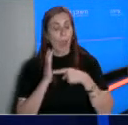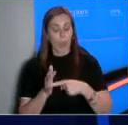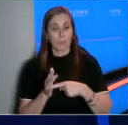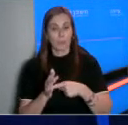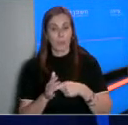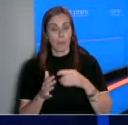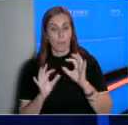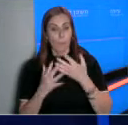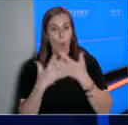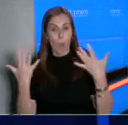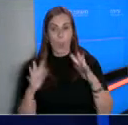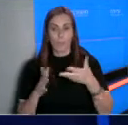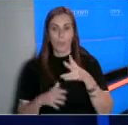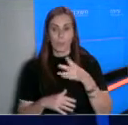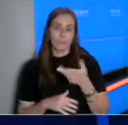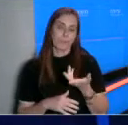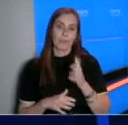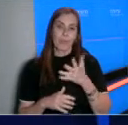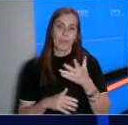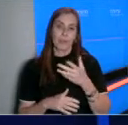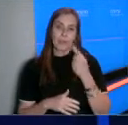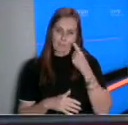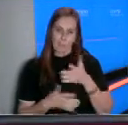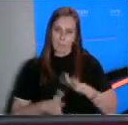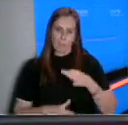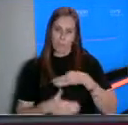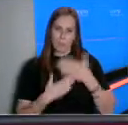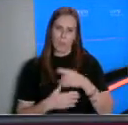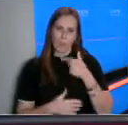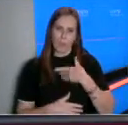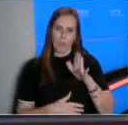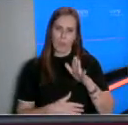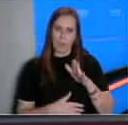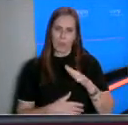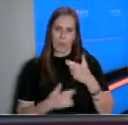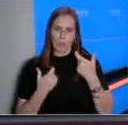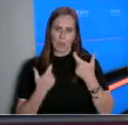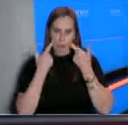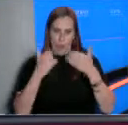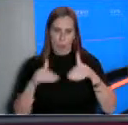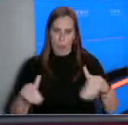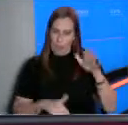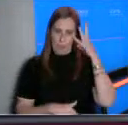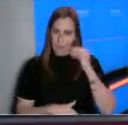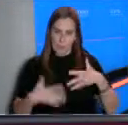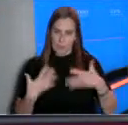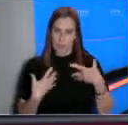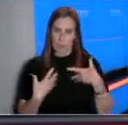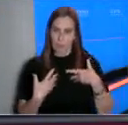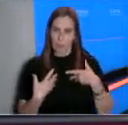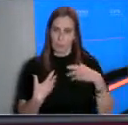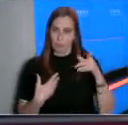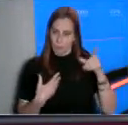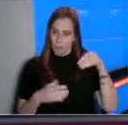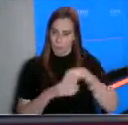באופן חד את ה... אתה יכול לראות איפה יושבי, כאילו, איך נראה... תראה, הבן שלי בסוף אמר לי, טוב, אני הולך למגב בכיף, הולך למגב בכיף, בשמחה. הוא הולך